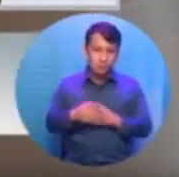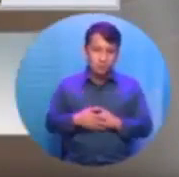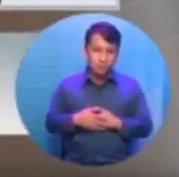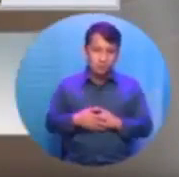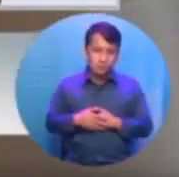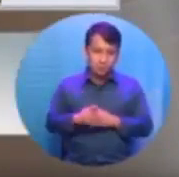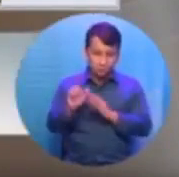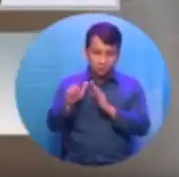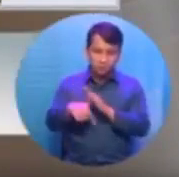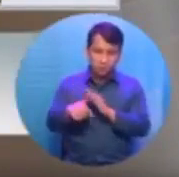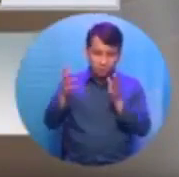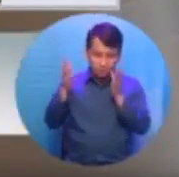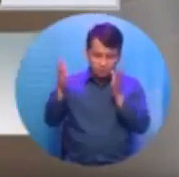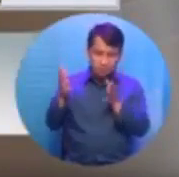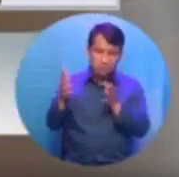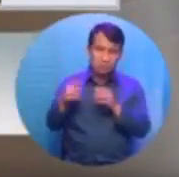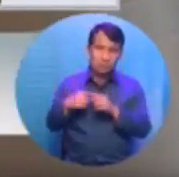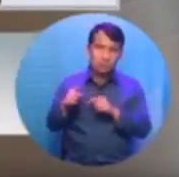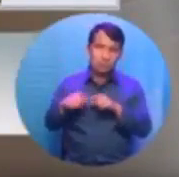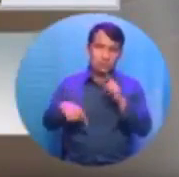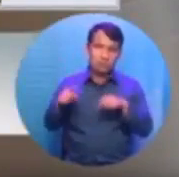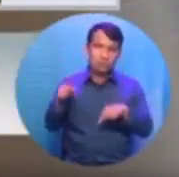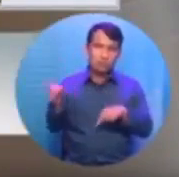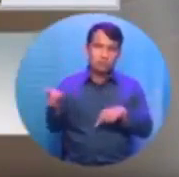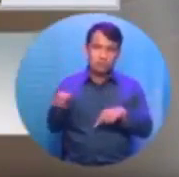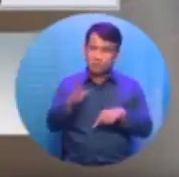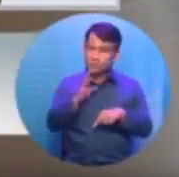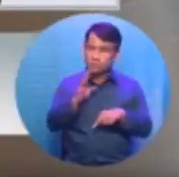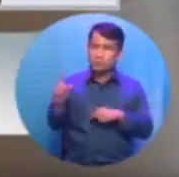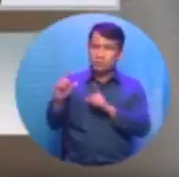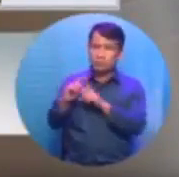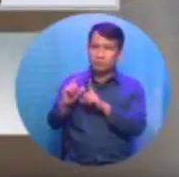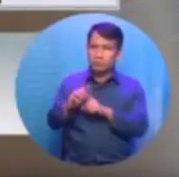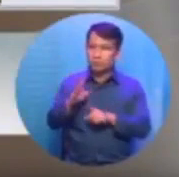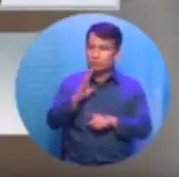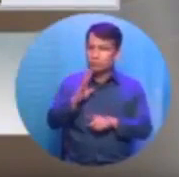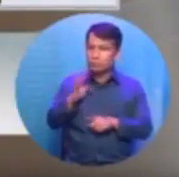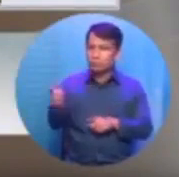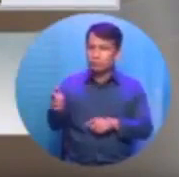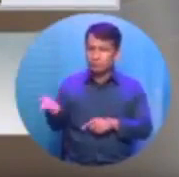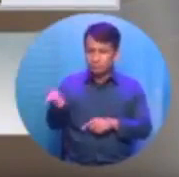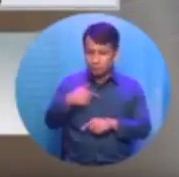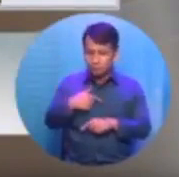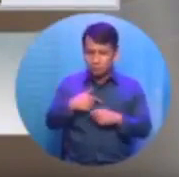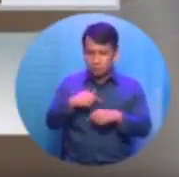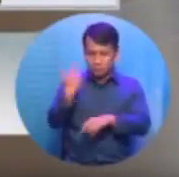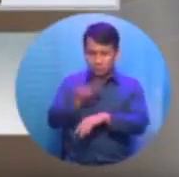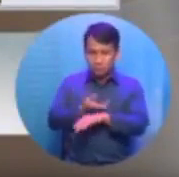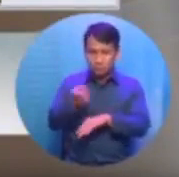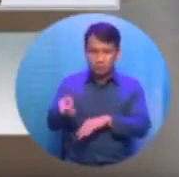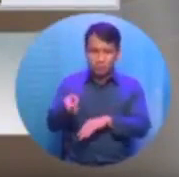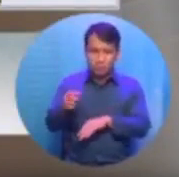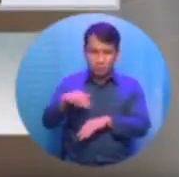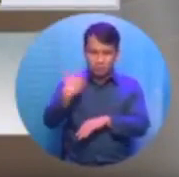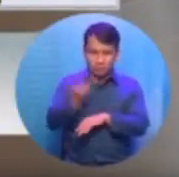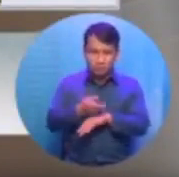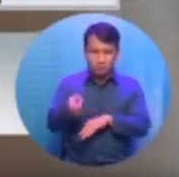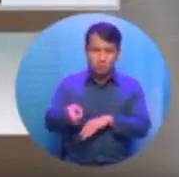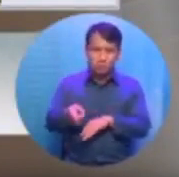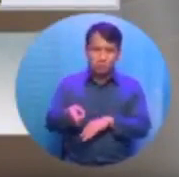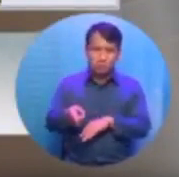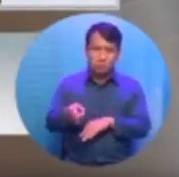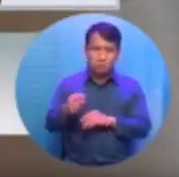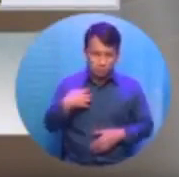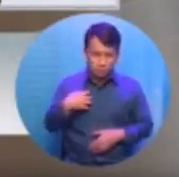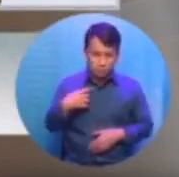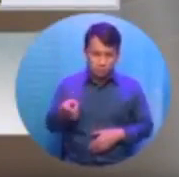nung nagpipintuan po kami, iba-iba po ang sinasalita niya. Ngayon, kinausap pa niya yung anak niya, yung kainuman namin na magiging